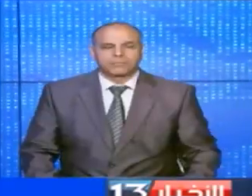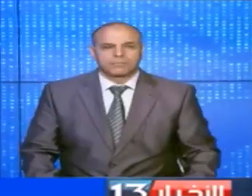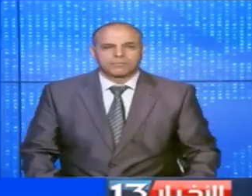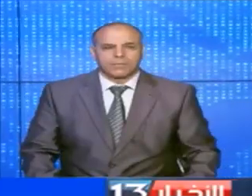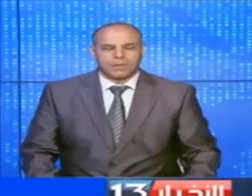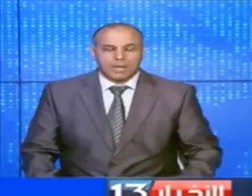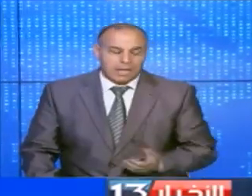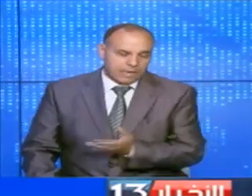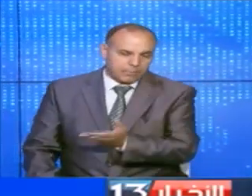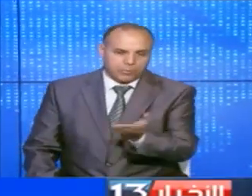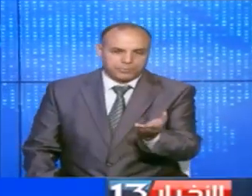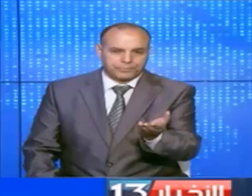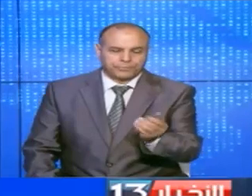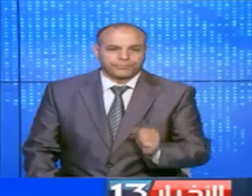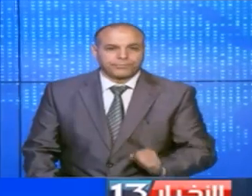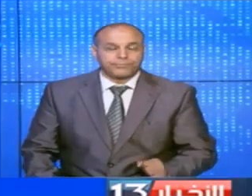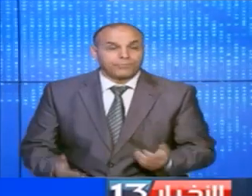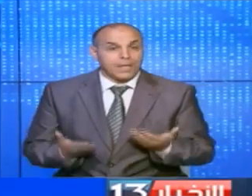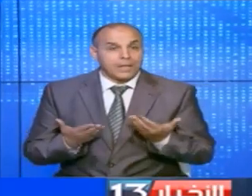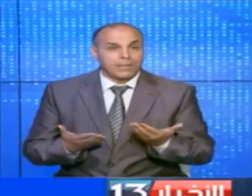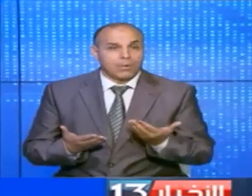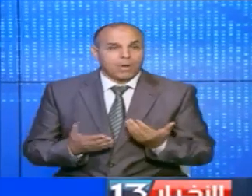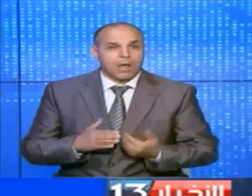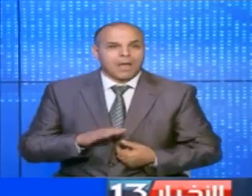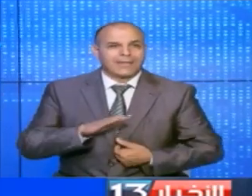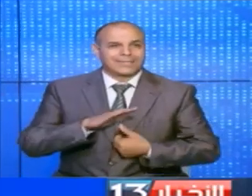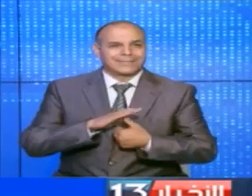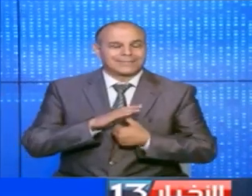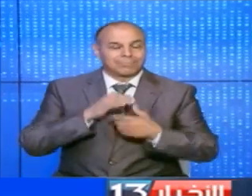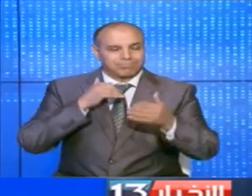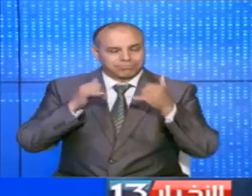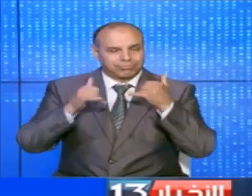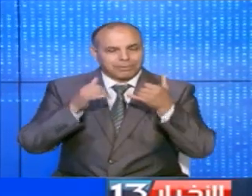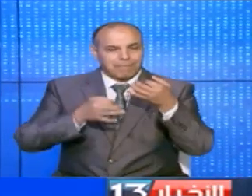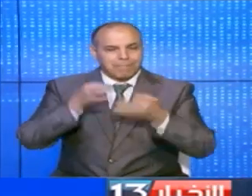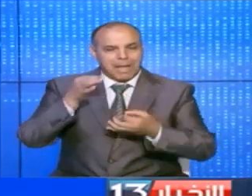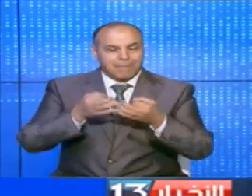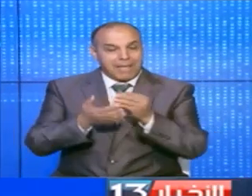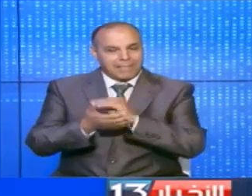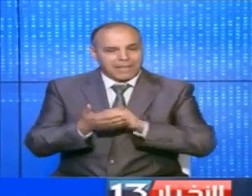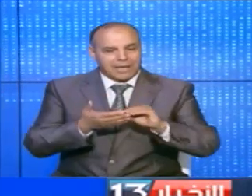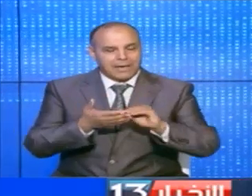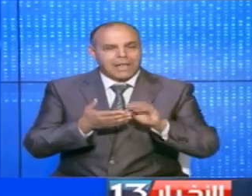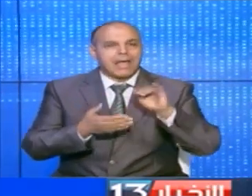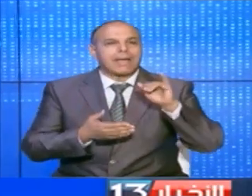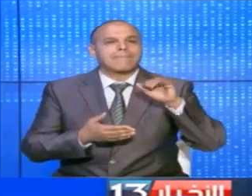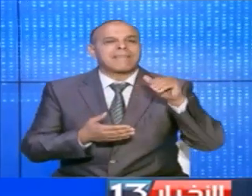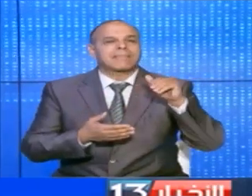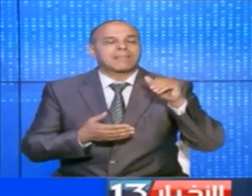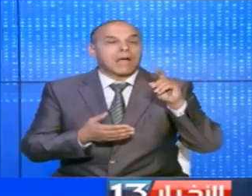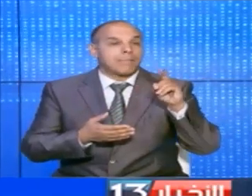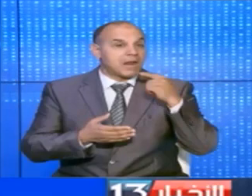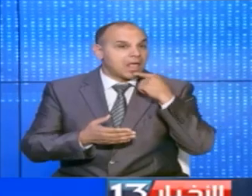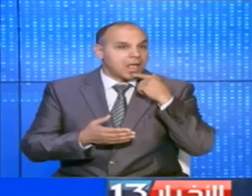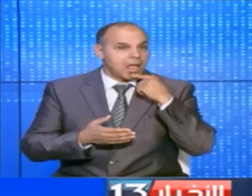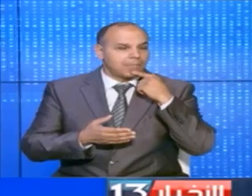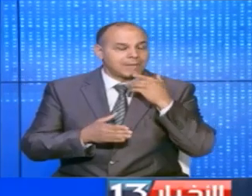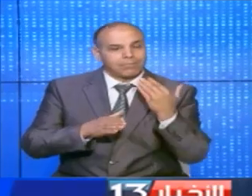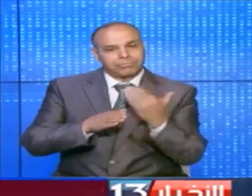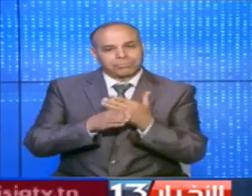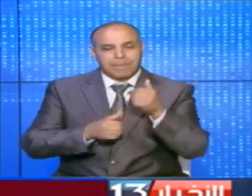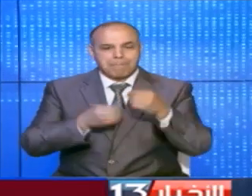مرحبا بكم افاد رئيس وحده الاتصال بالمحكمه الاداريه عماد الغابري ان الدوائر الاستئنافيه